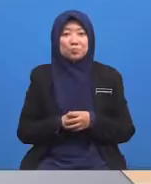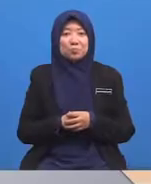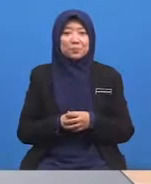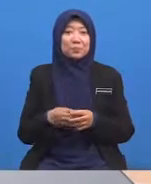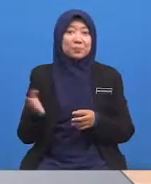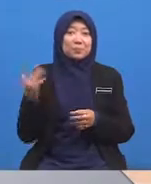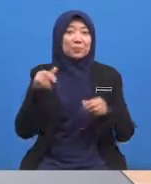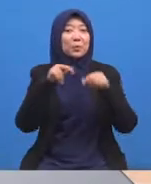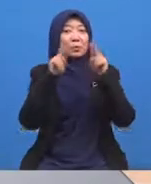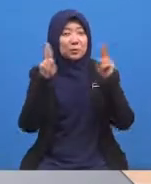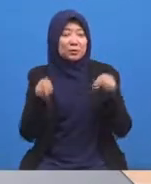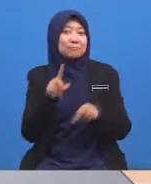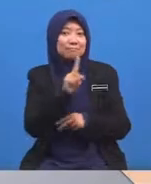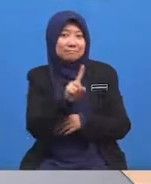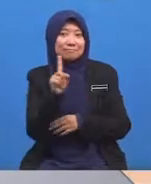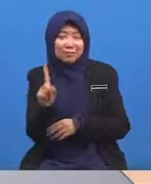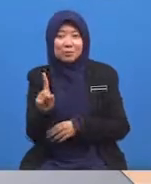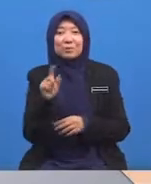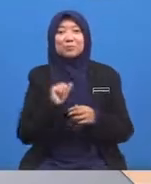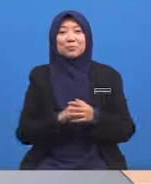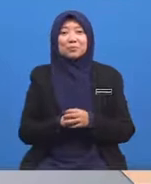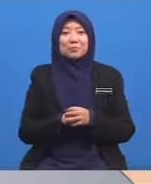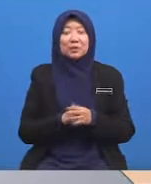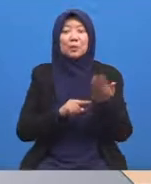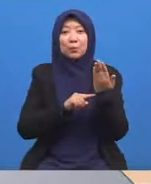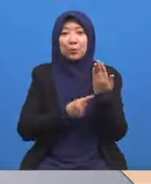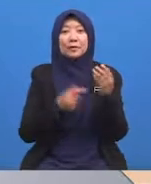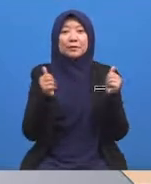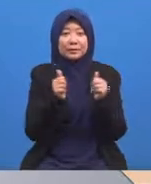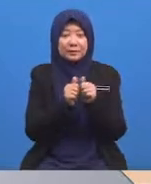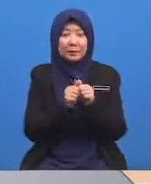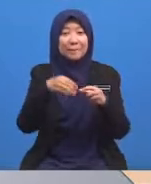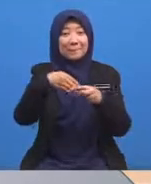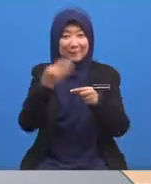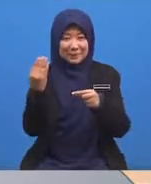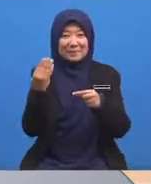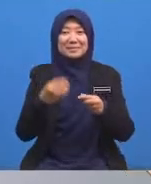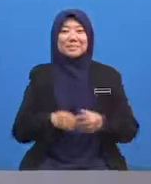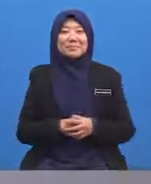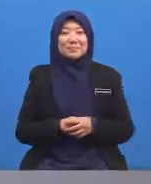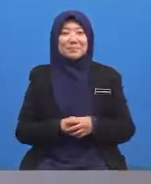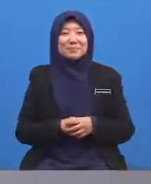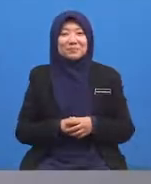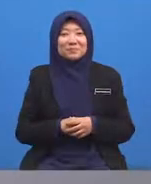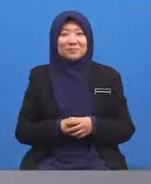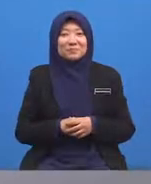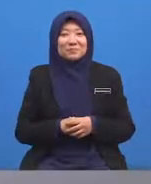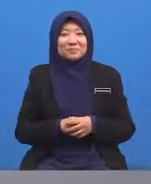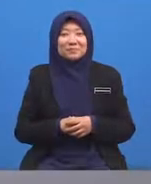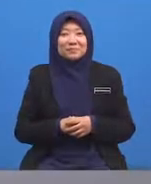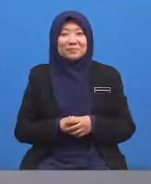Mari kita uji satu persatu. Kita mulakan dengan beras.